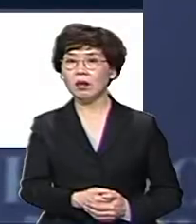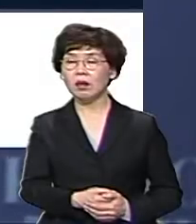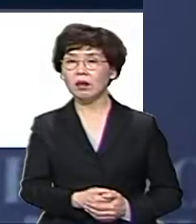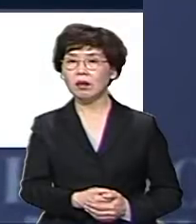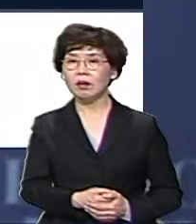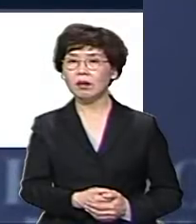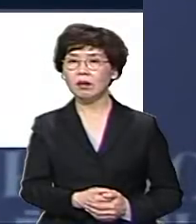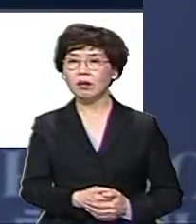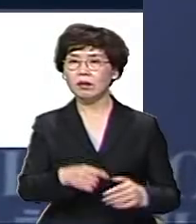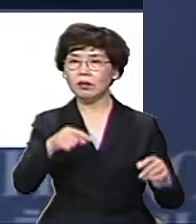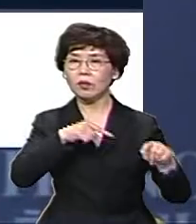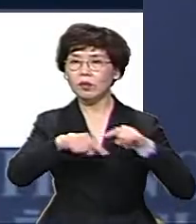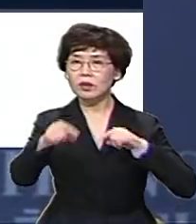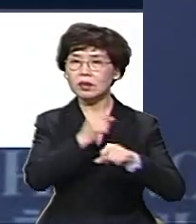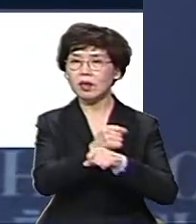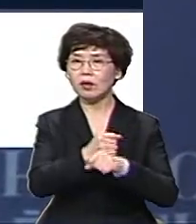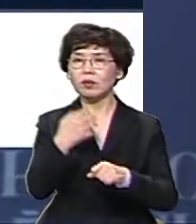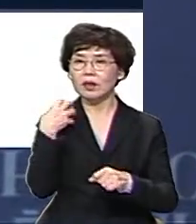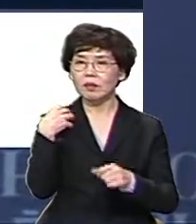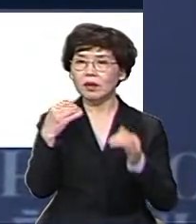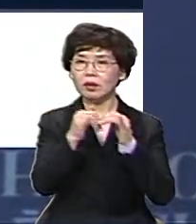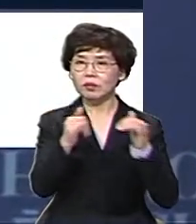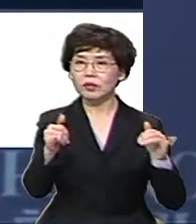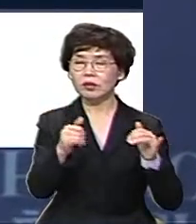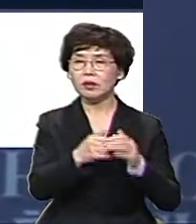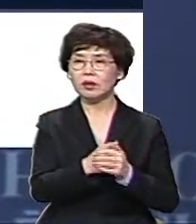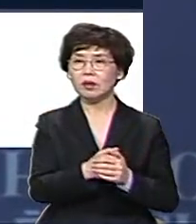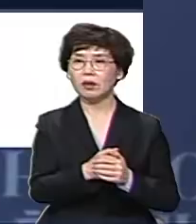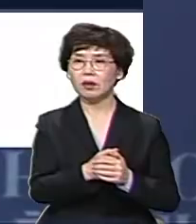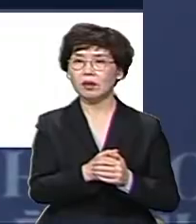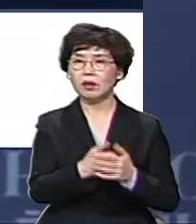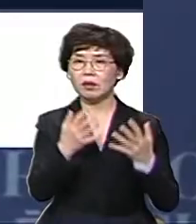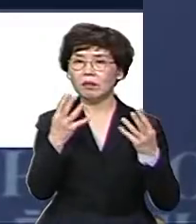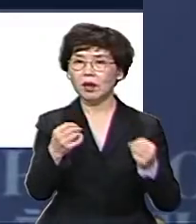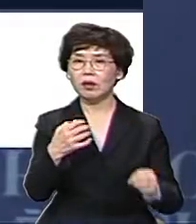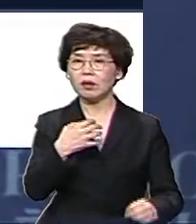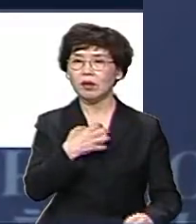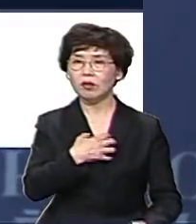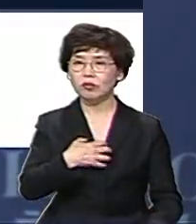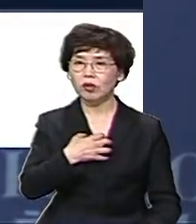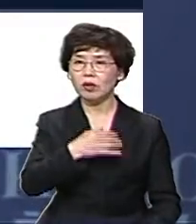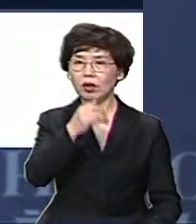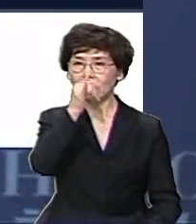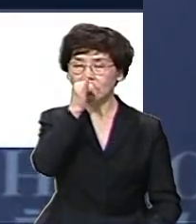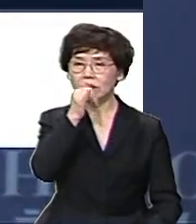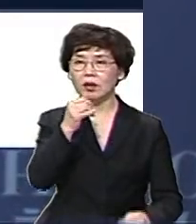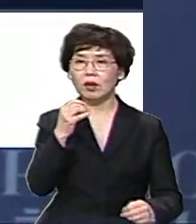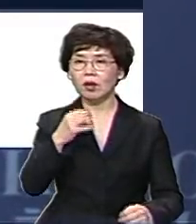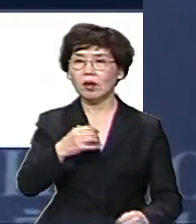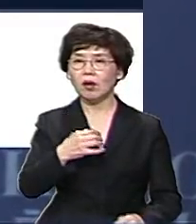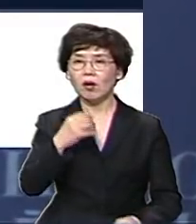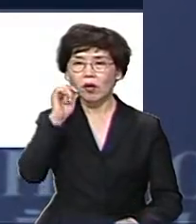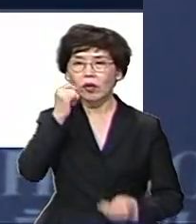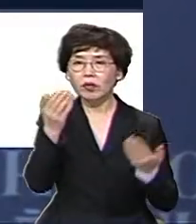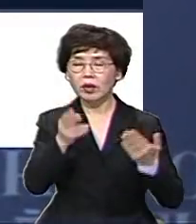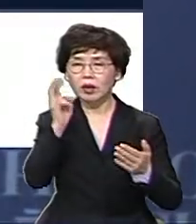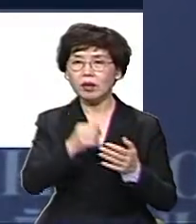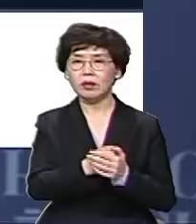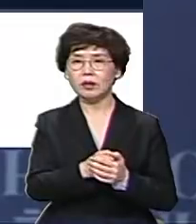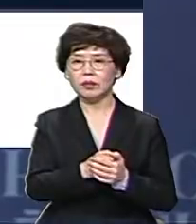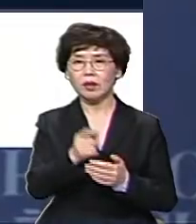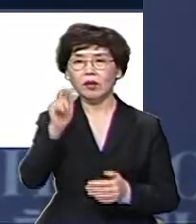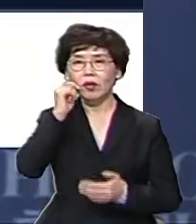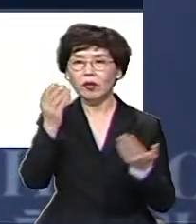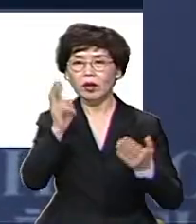통치하고 또한 책임을 지고 계시는 분께서 많은 노력을 하고 계십니다. 어려운 일일 겁니다. 그리고 또 많은 노력이 필요할 것입니다. 북한